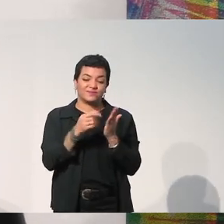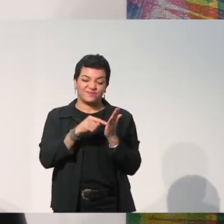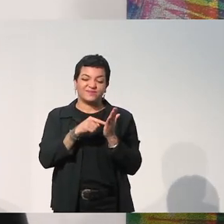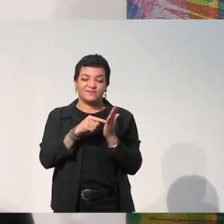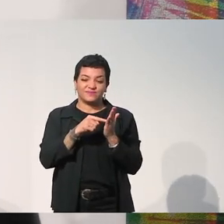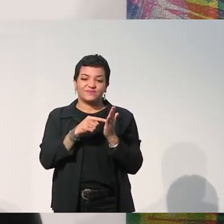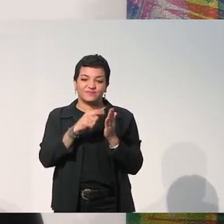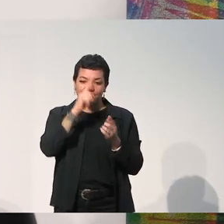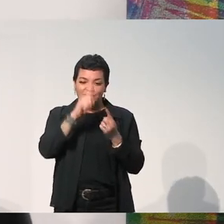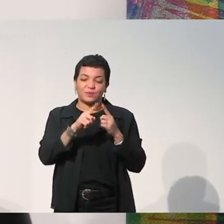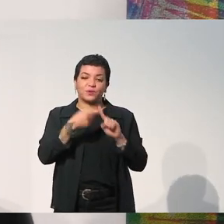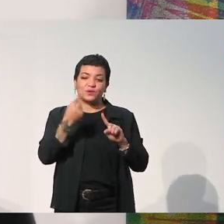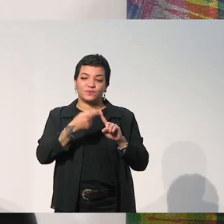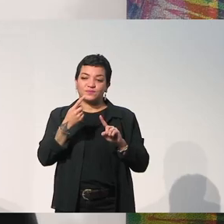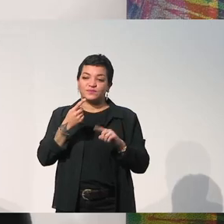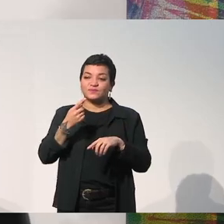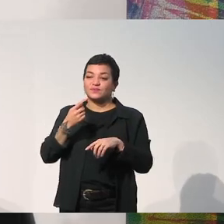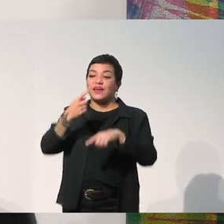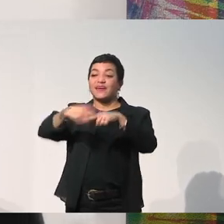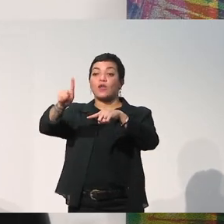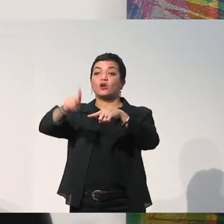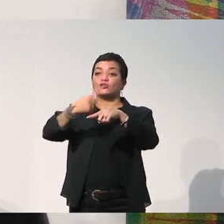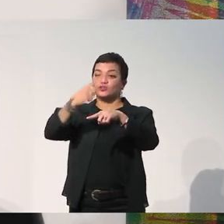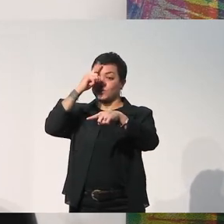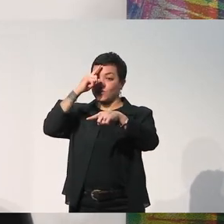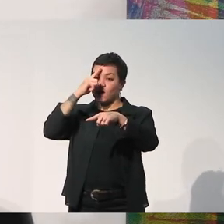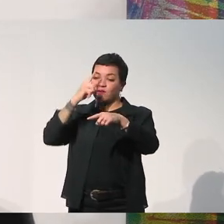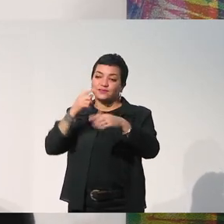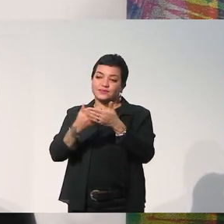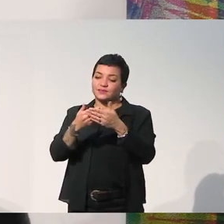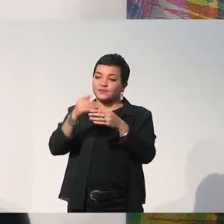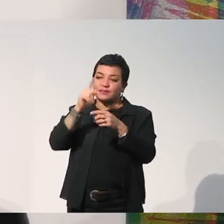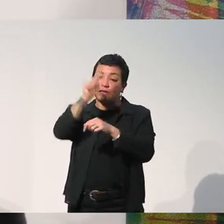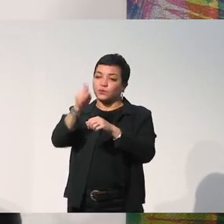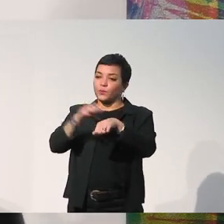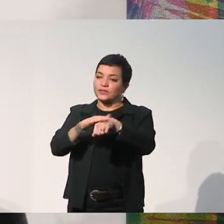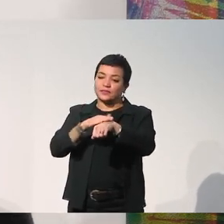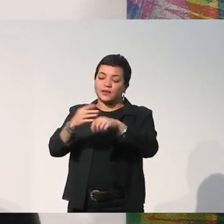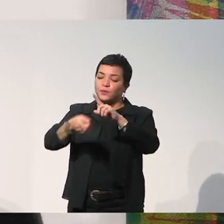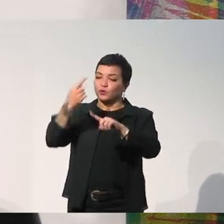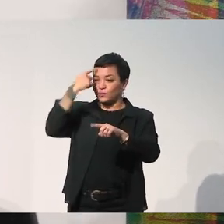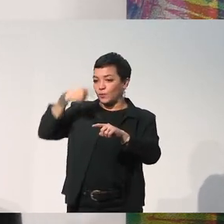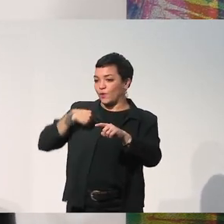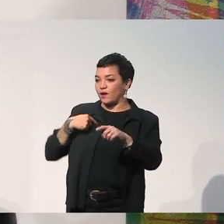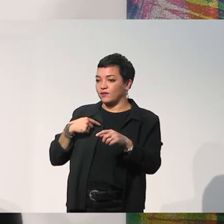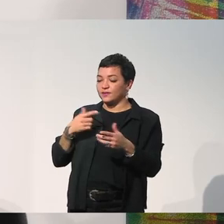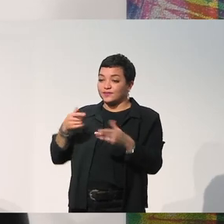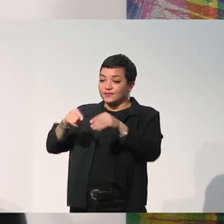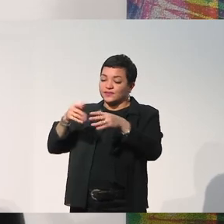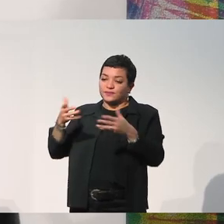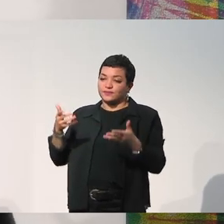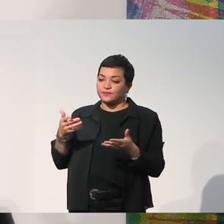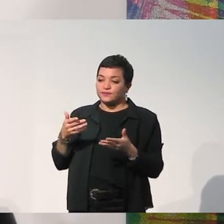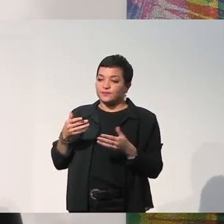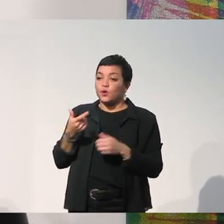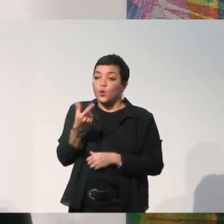la question de l'étrangeté, en fait, est une question politique majeure, et précisément, elle trouve à s'incarner dans les questions familiales, puisque